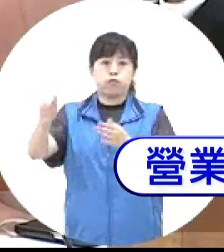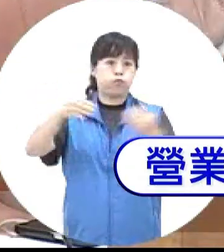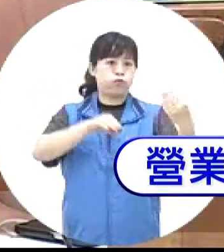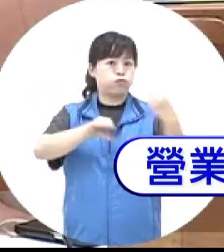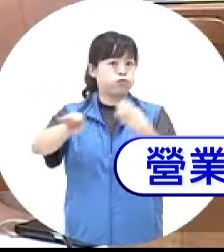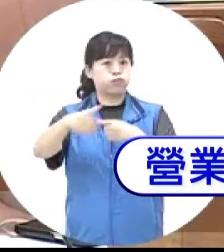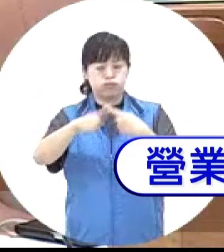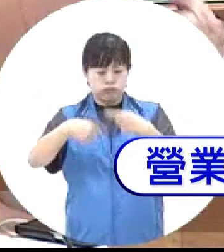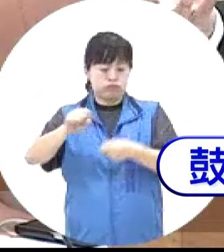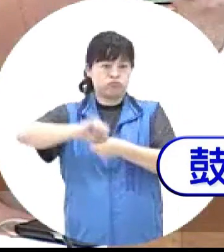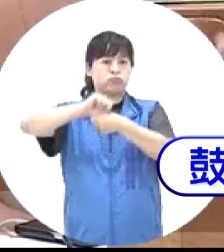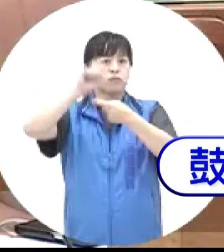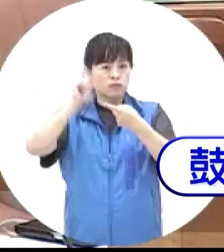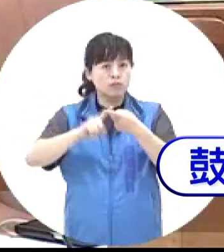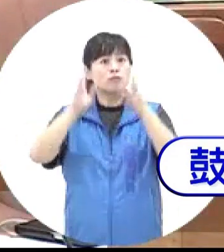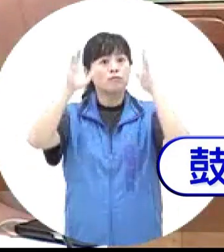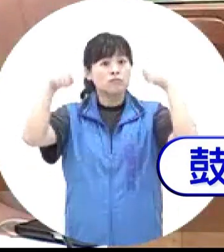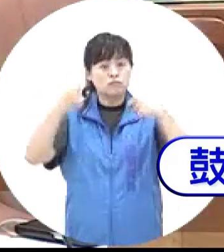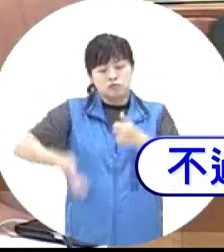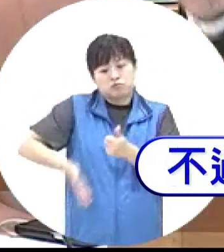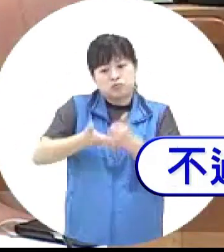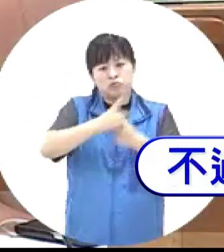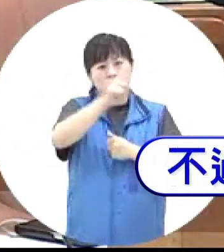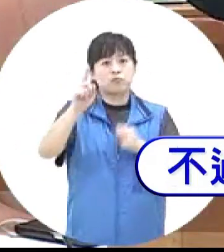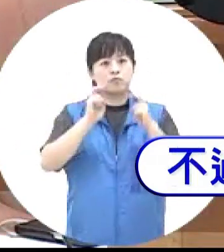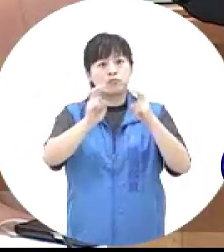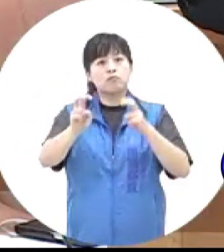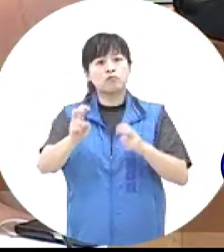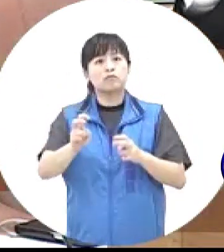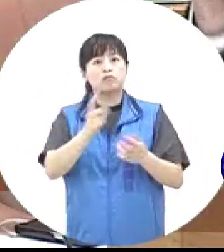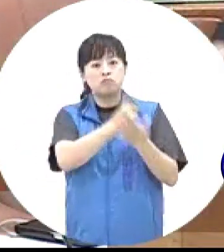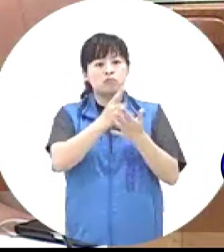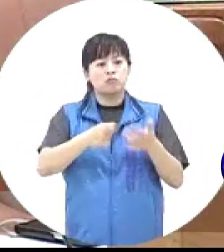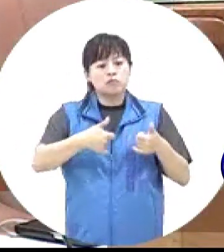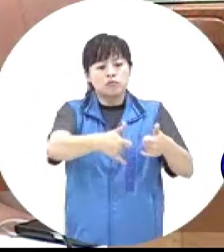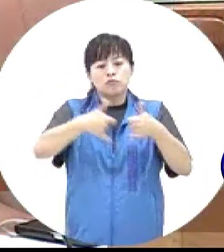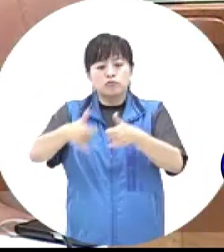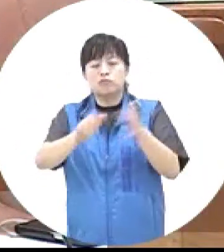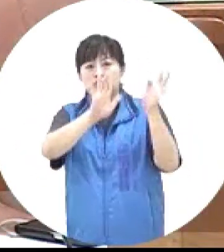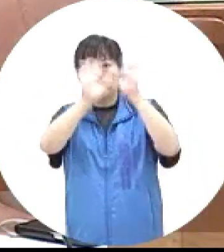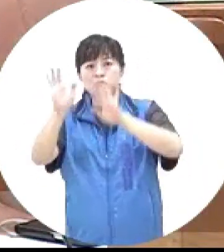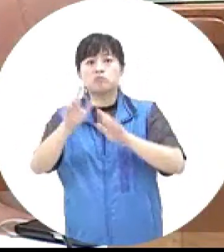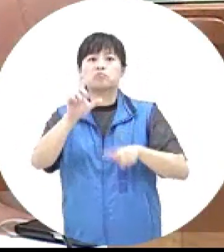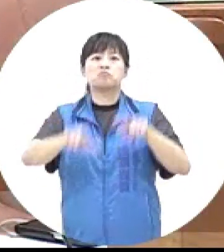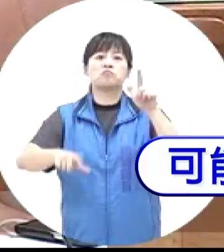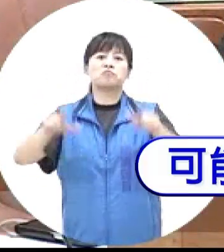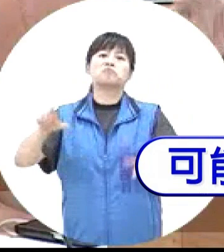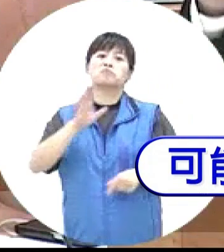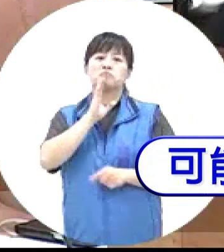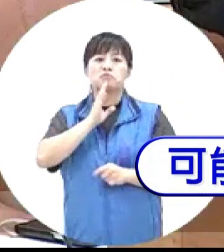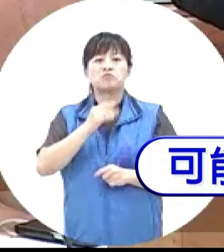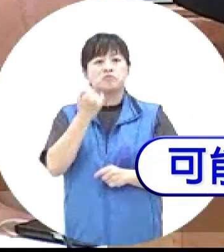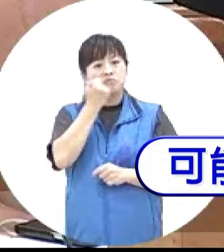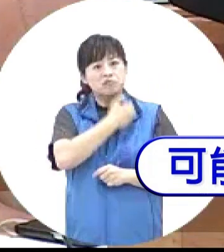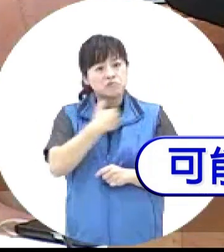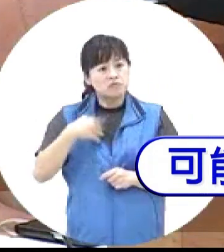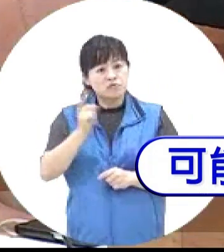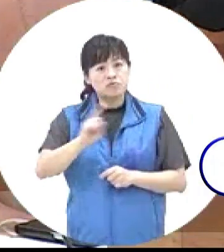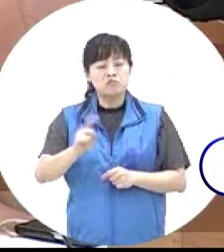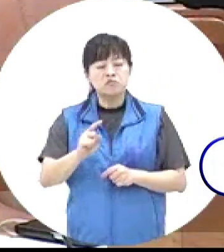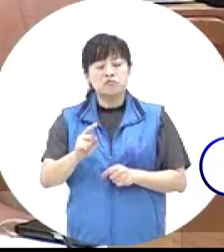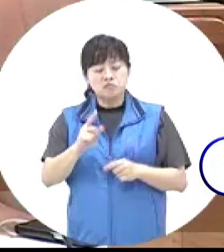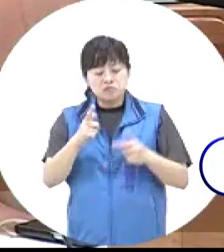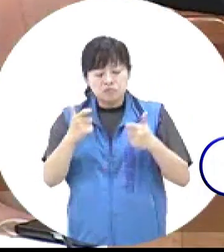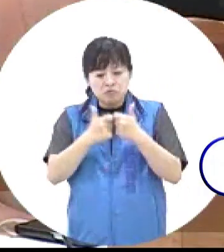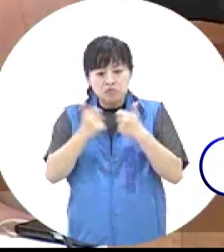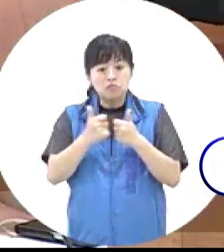量是会增加才对嘛，鼓励大家做大众运输。不过每一条路线的状况是不太一样啦，每一条路线可能要适时的做好调整，